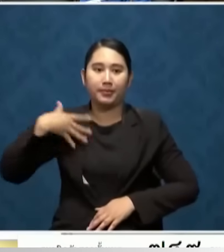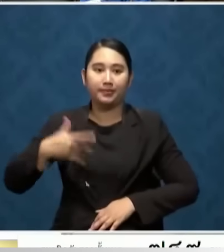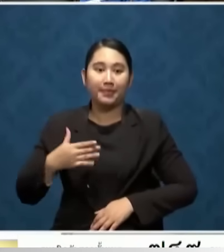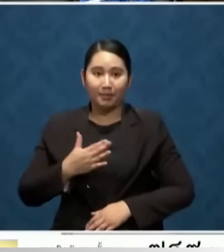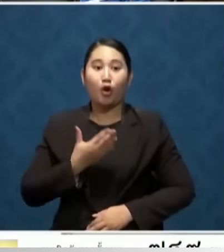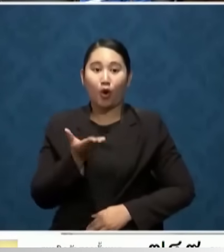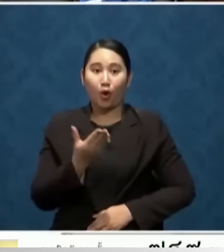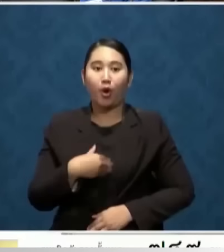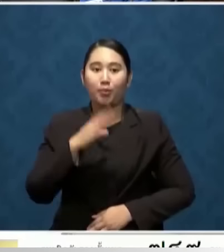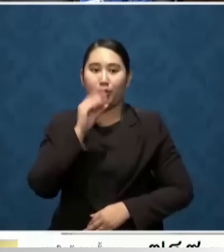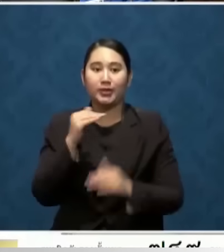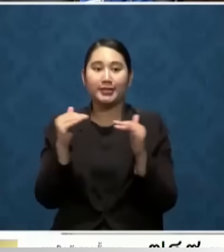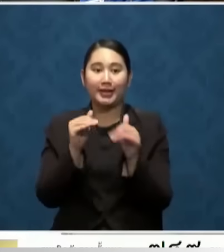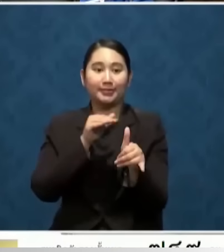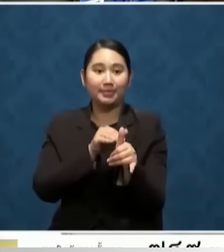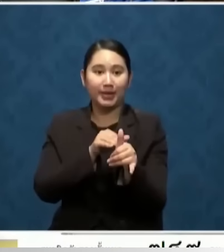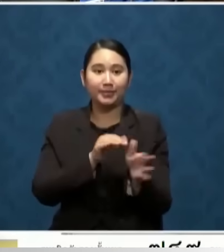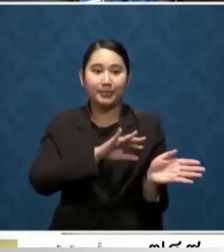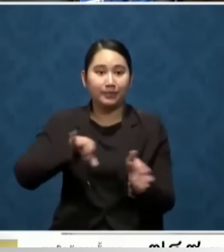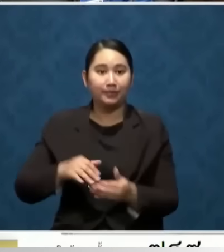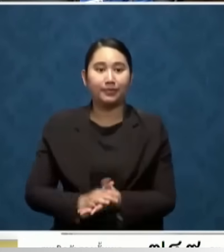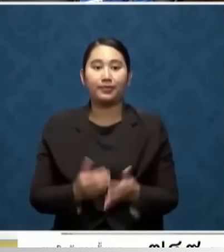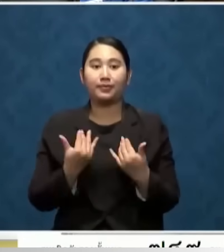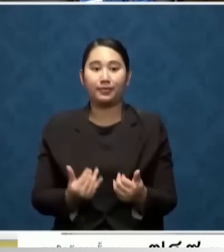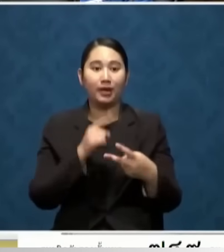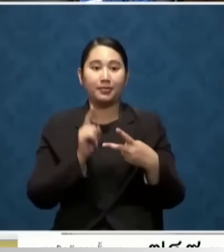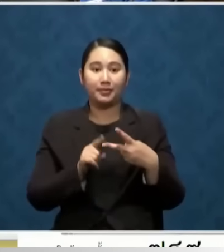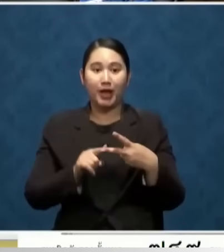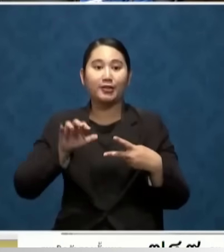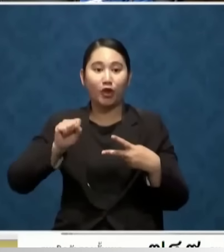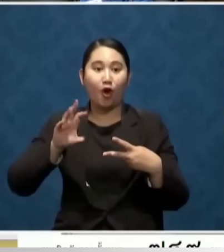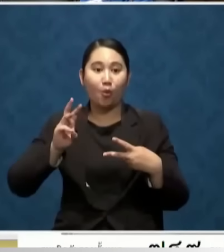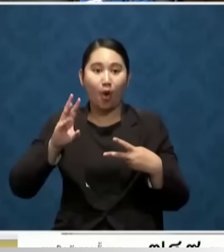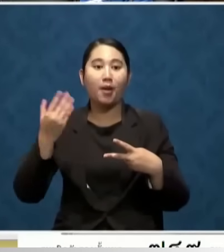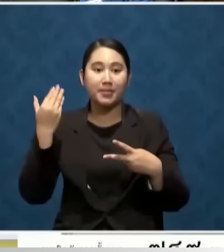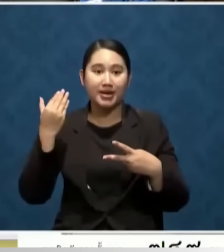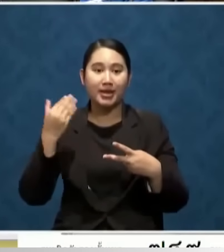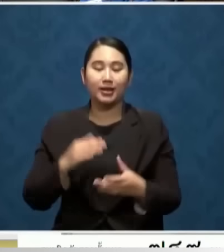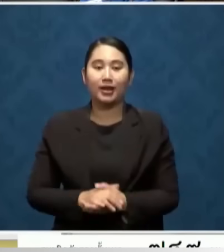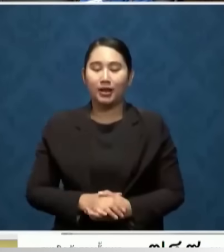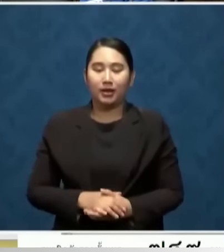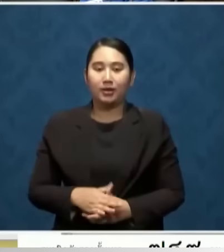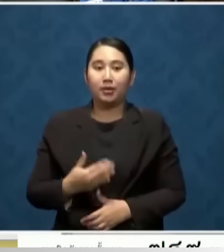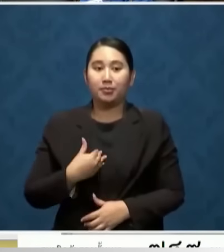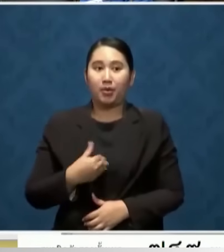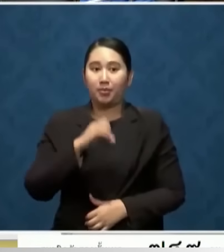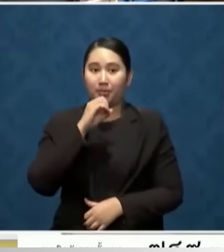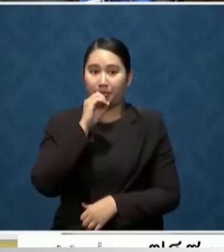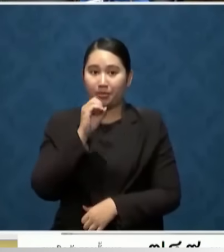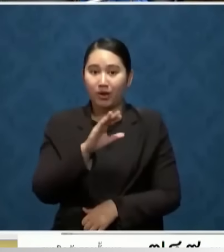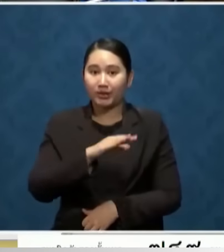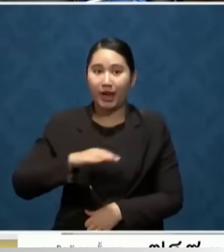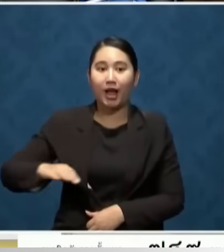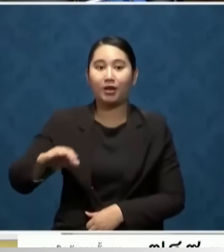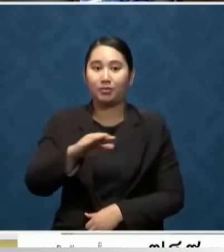ญาตใช้สิทธิ์พาดพิงในการชี้แจงนะครับในส่วนของท่านประพันธ์นะครับผมต้องขอยืนยันผ่านท่านประธานไปยังสมาชิกทุกคน